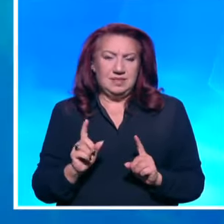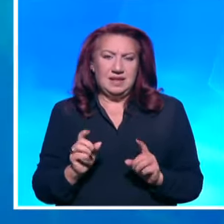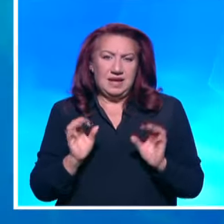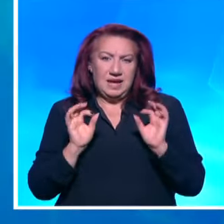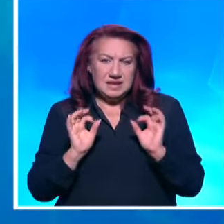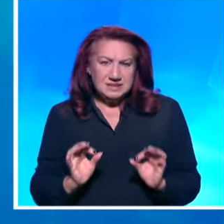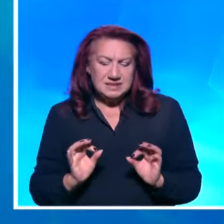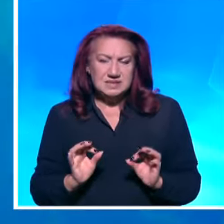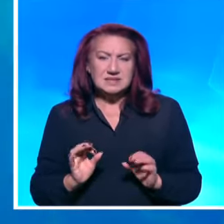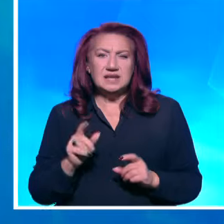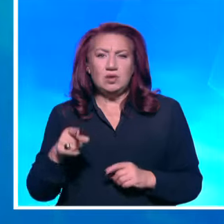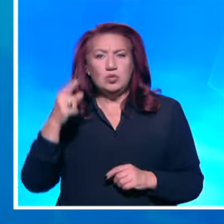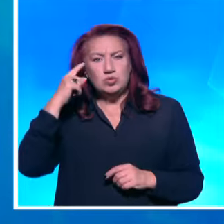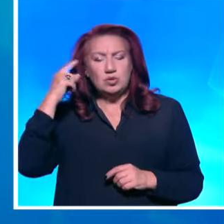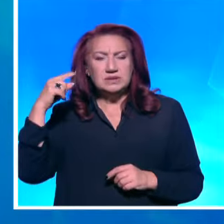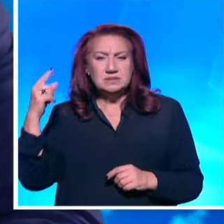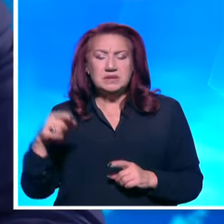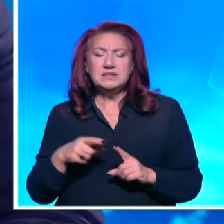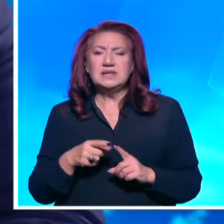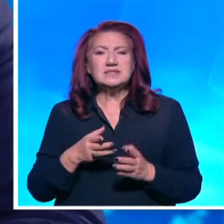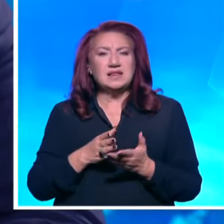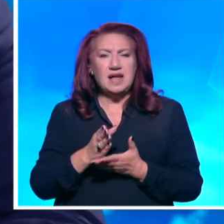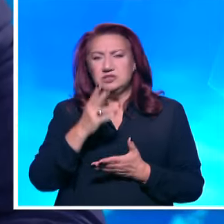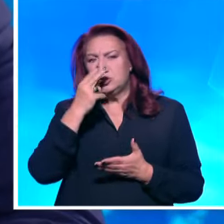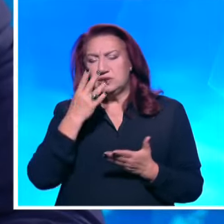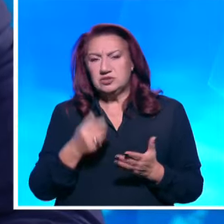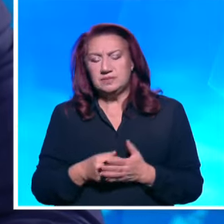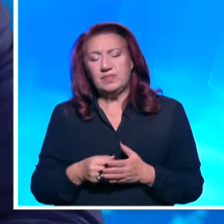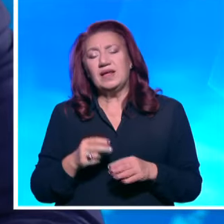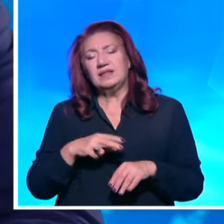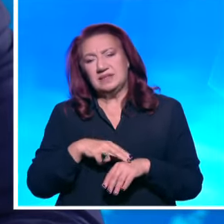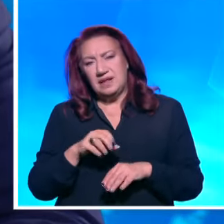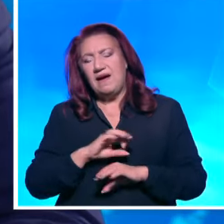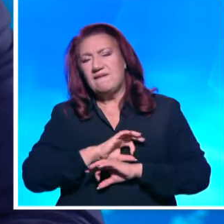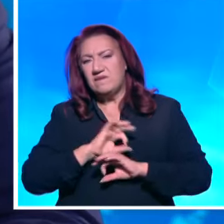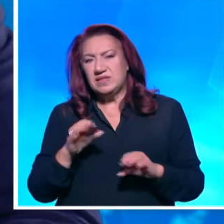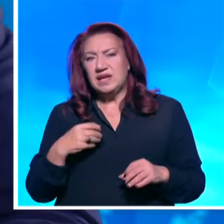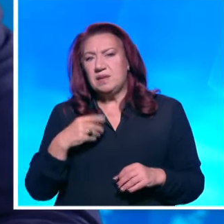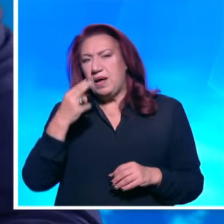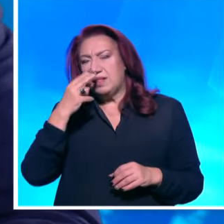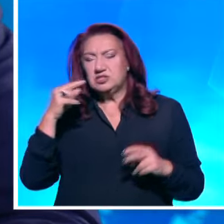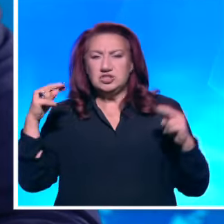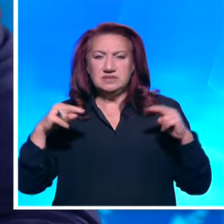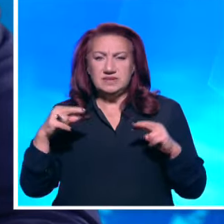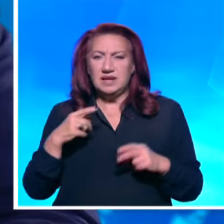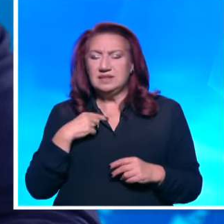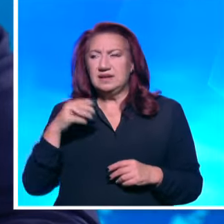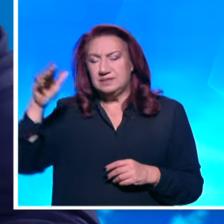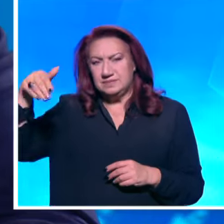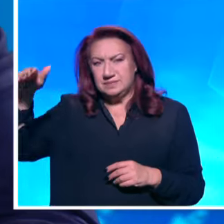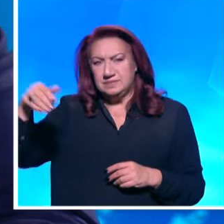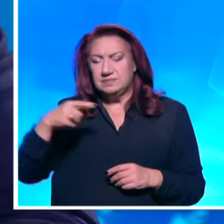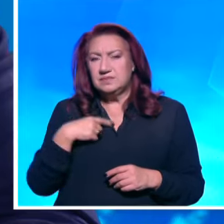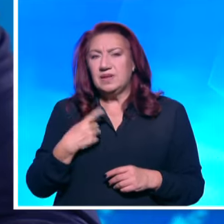измислили схемата за за и така е така е то винаги като има лъжесвидетелстване това означава че те са привикани че има